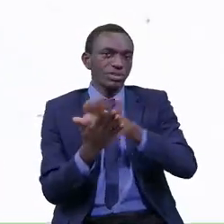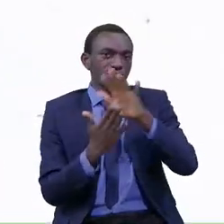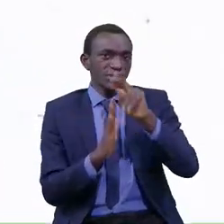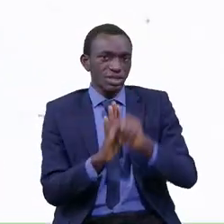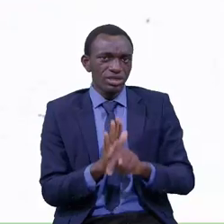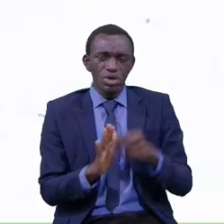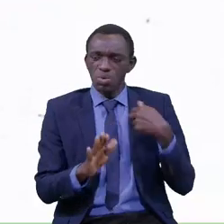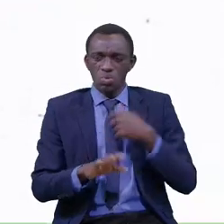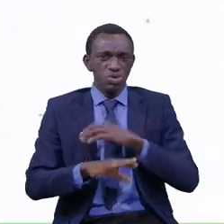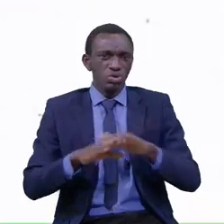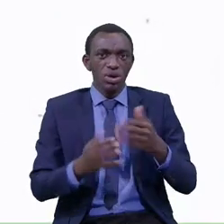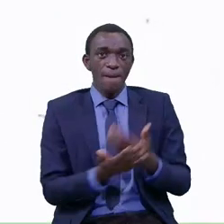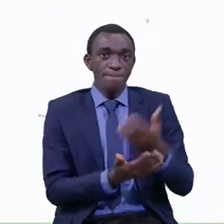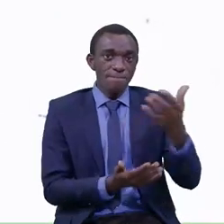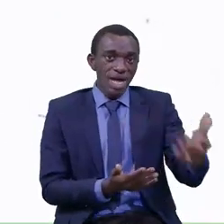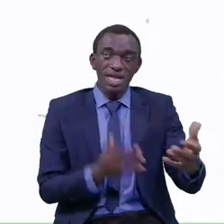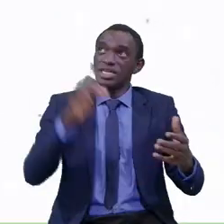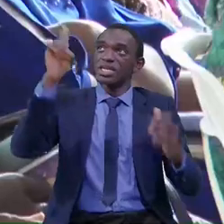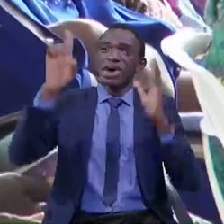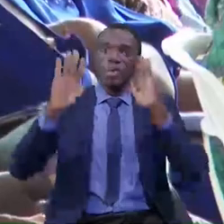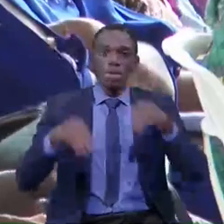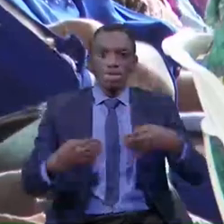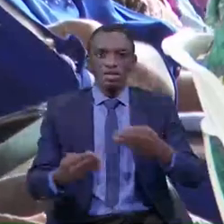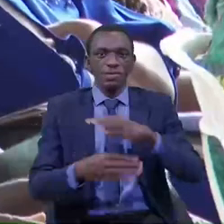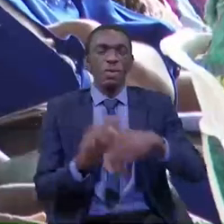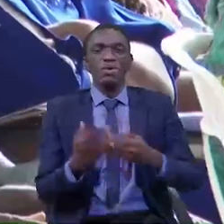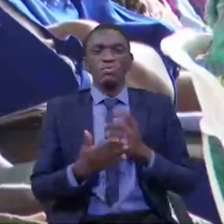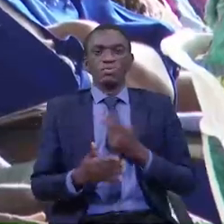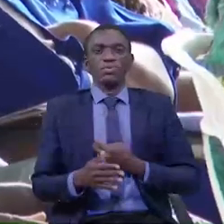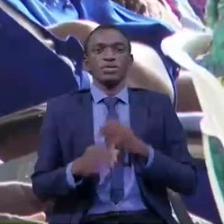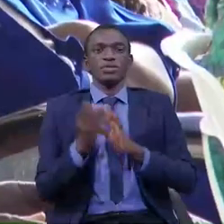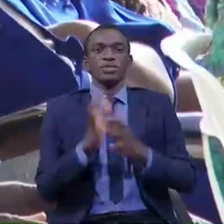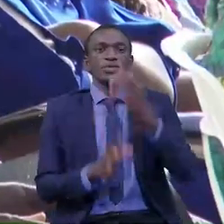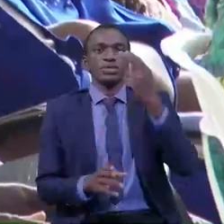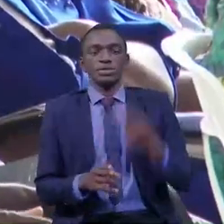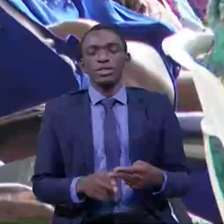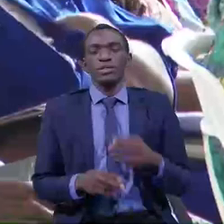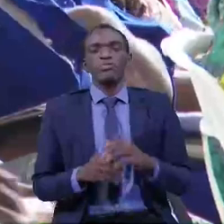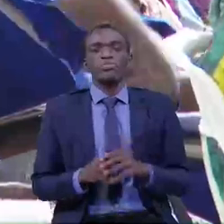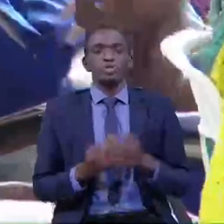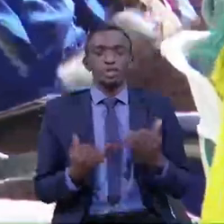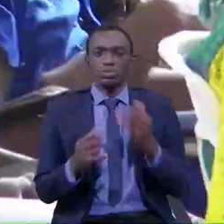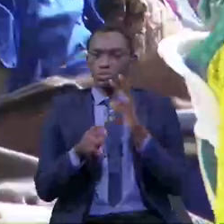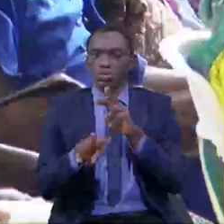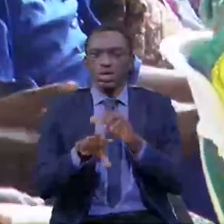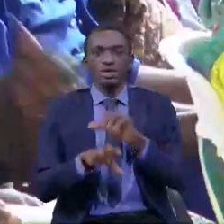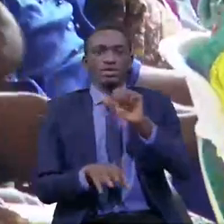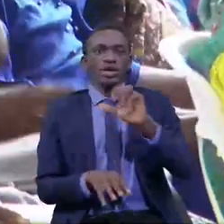don. Mais cela a été donné à chacun au nom de Jésus. Actes chapitre 2,